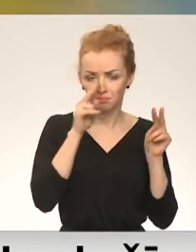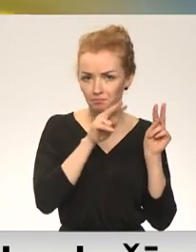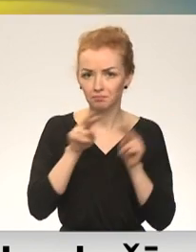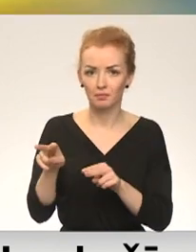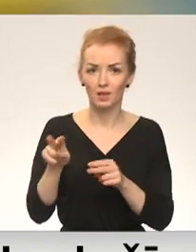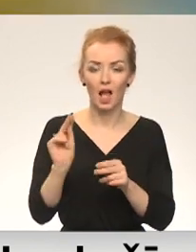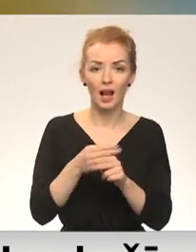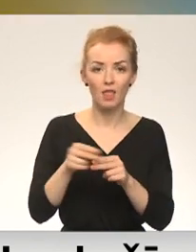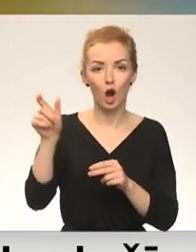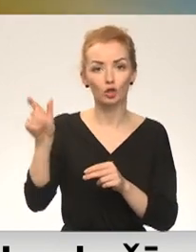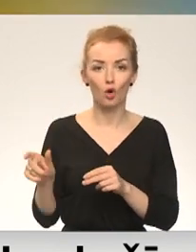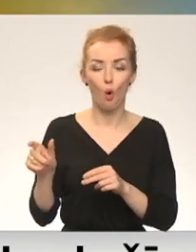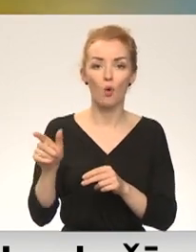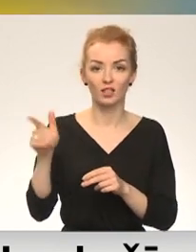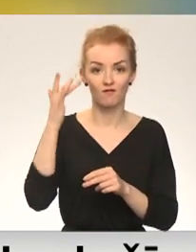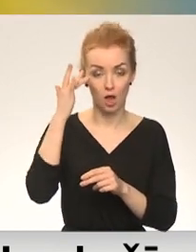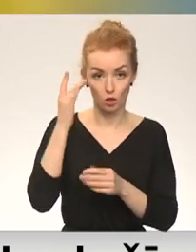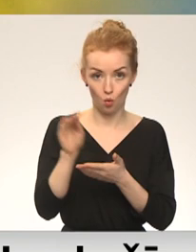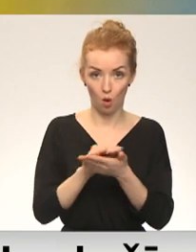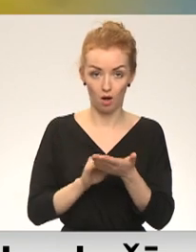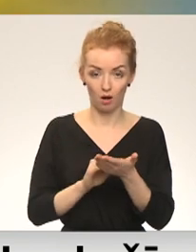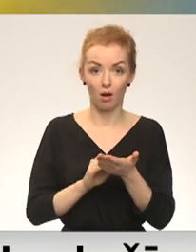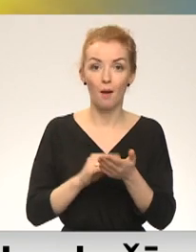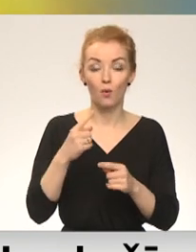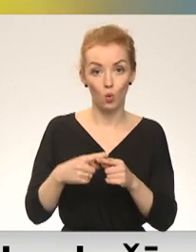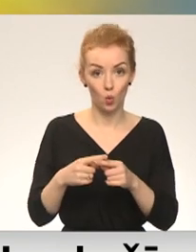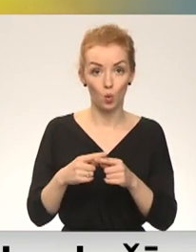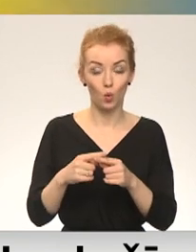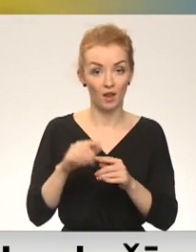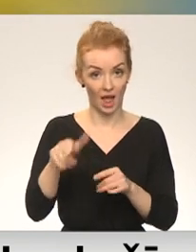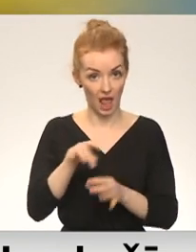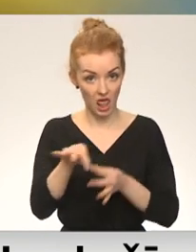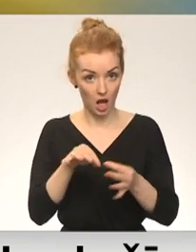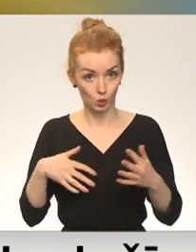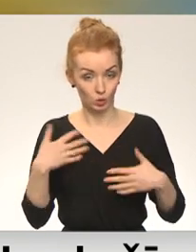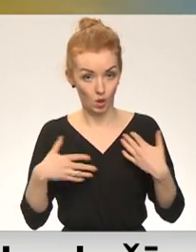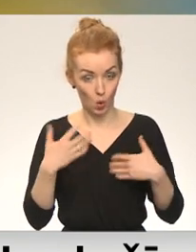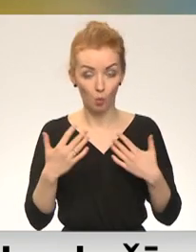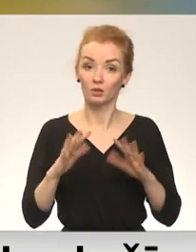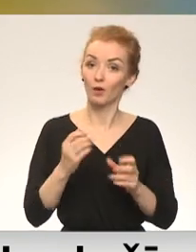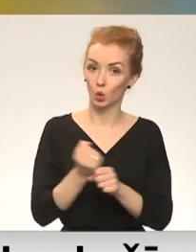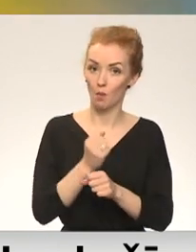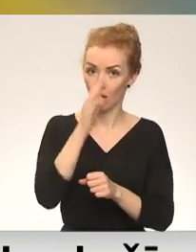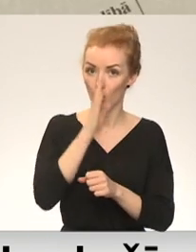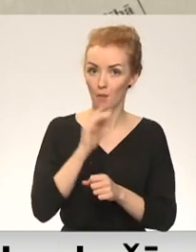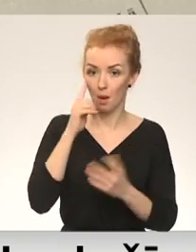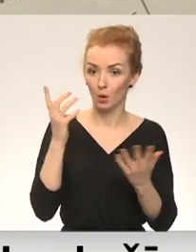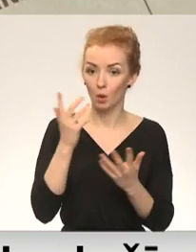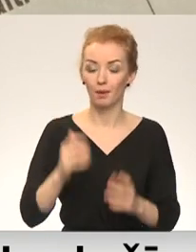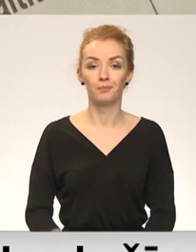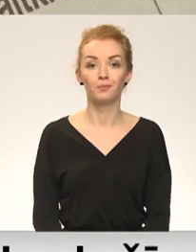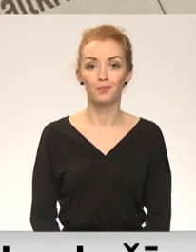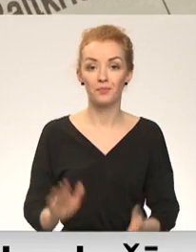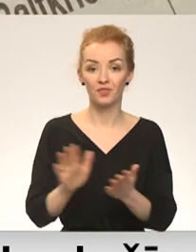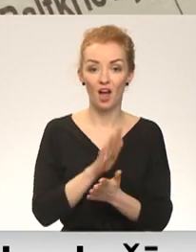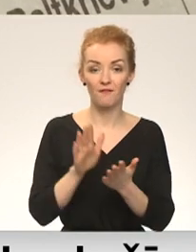pievērsta redaktoras viedokļa rakstam. Trauksmes celšana vai liekas atraukšana par to nākamajā sižetā.